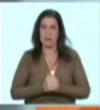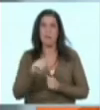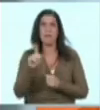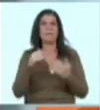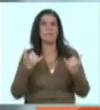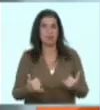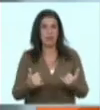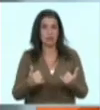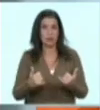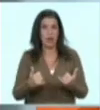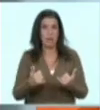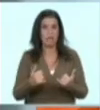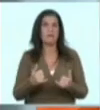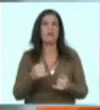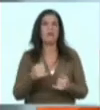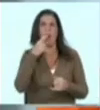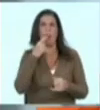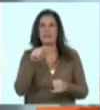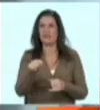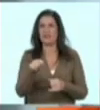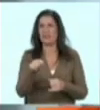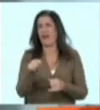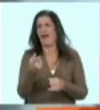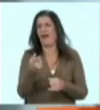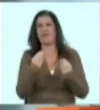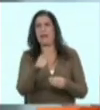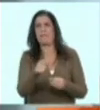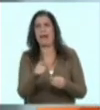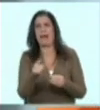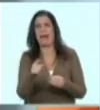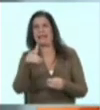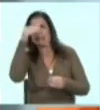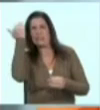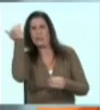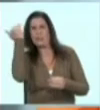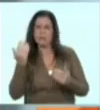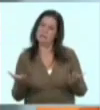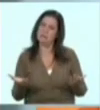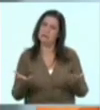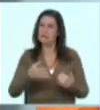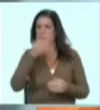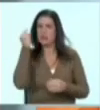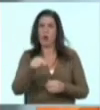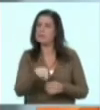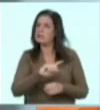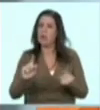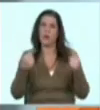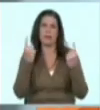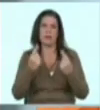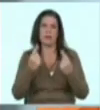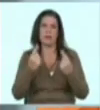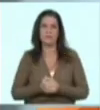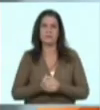רוצים לעשות לקיצון של חושך, ואני יודע מה, כפי שאתם מתארים, שישכח מזה. זה לא יקרה. הליכוד הודיע כל הספינים הללו